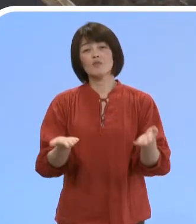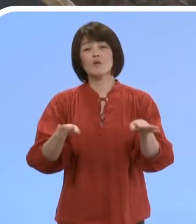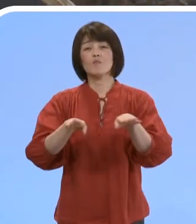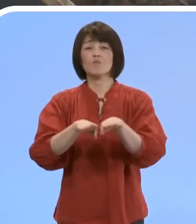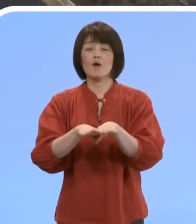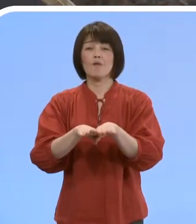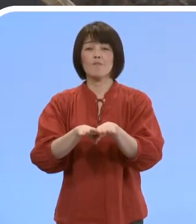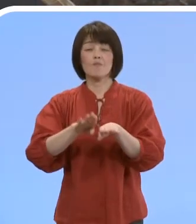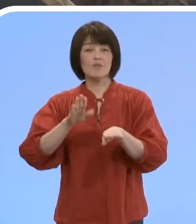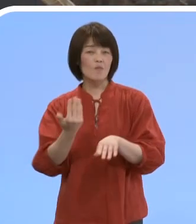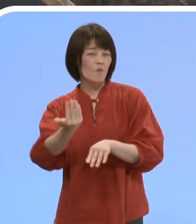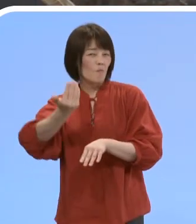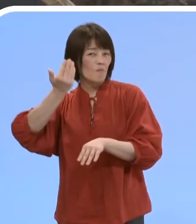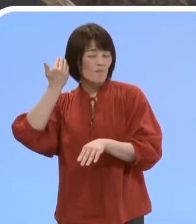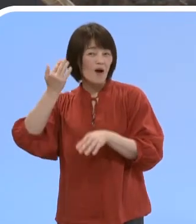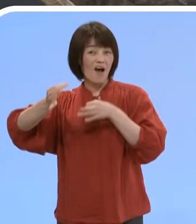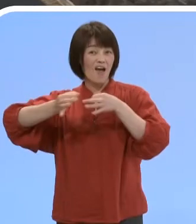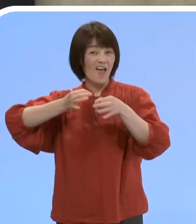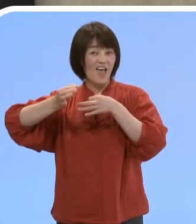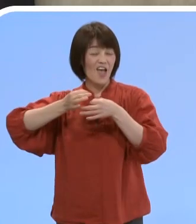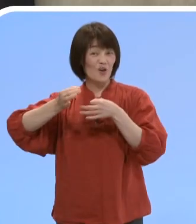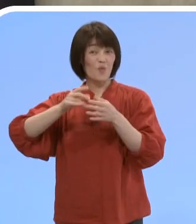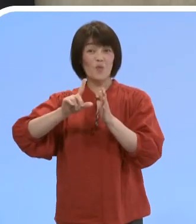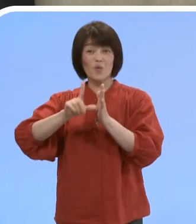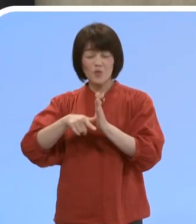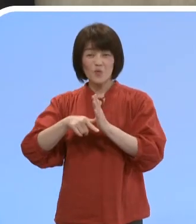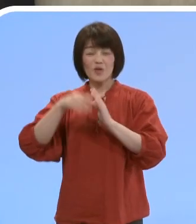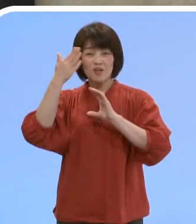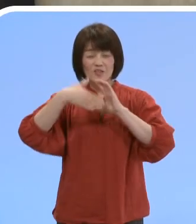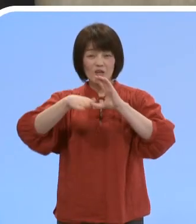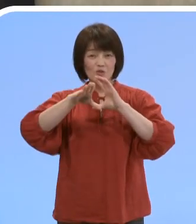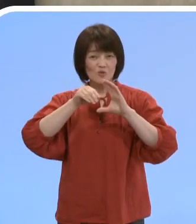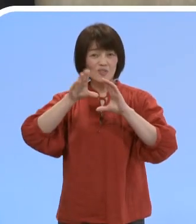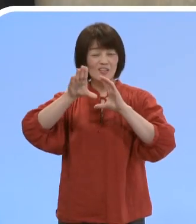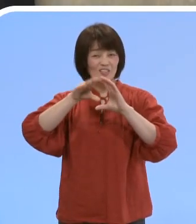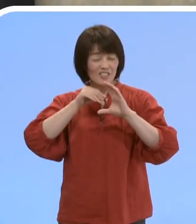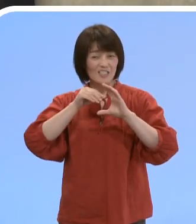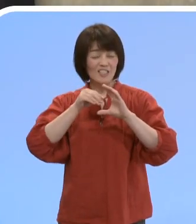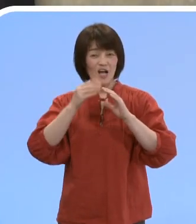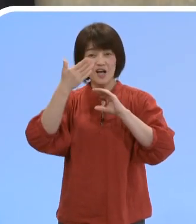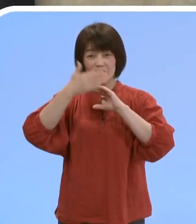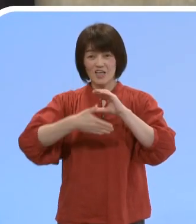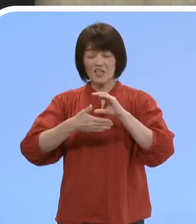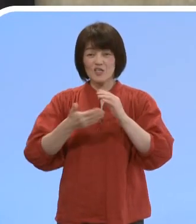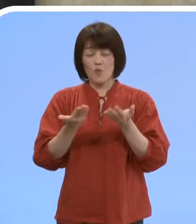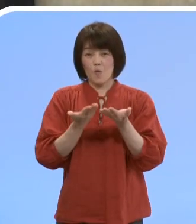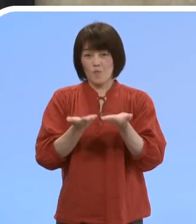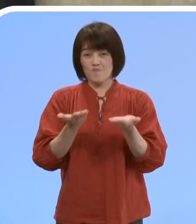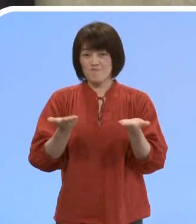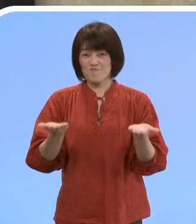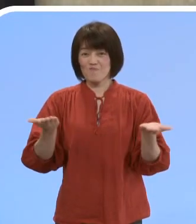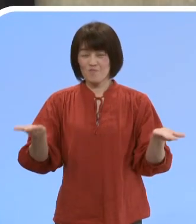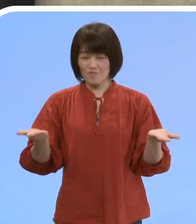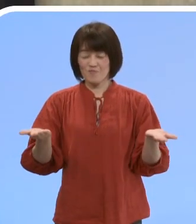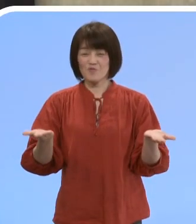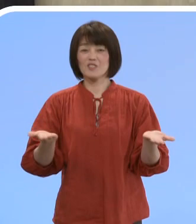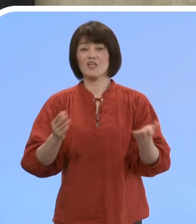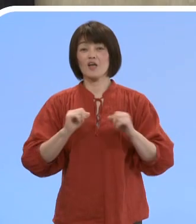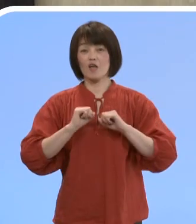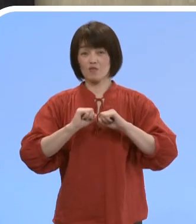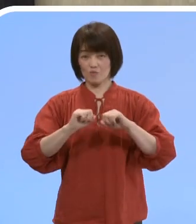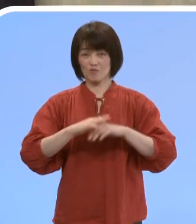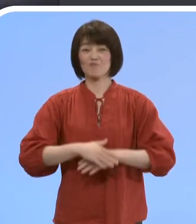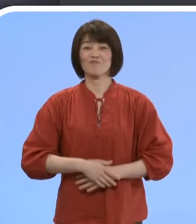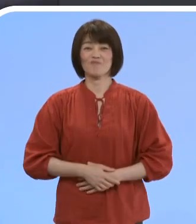閉めているのですが、まだ営業していた頃に撮影した思い出深い写真を集めてお店の中で